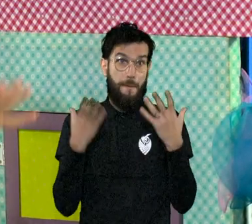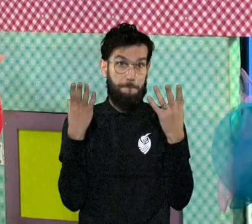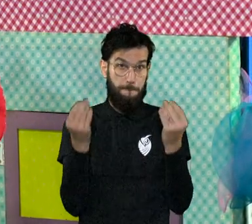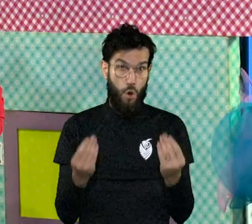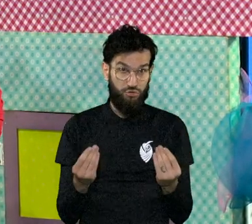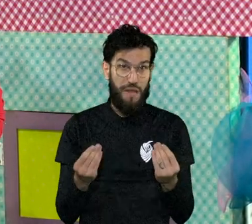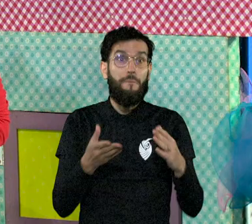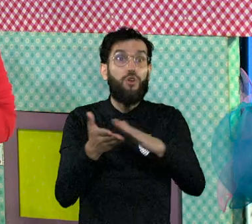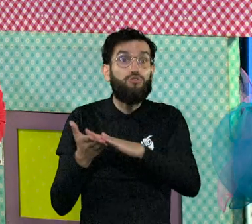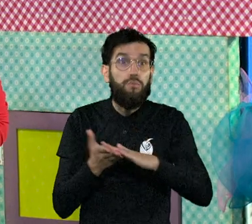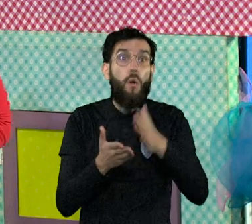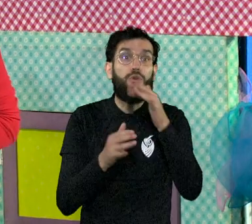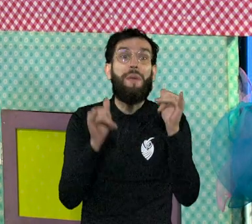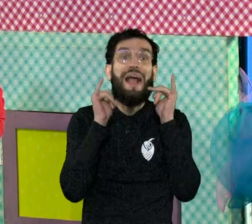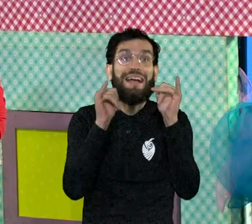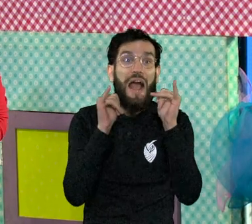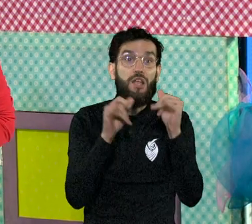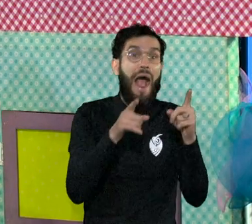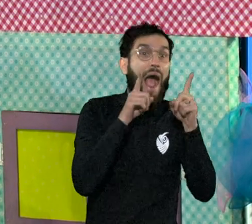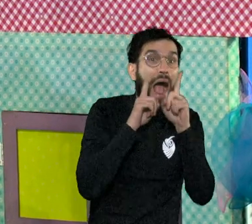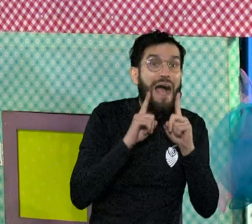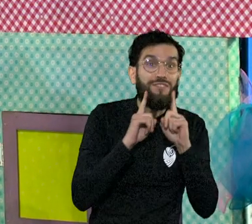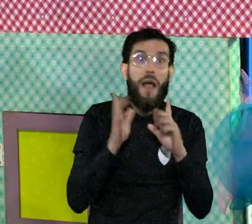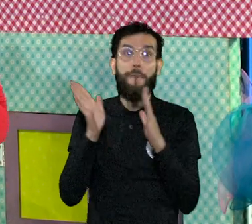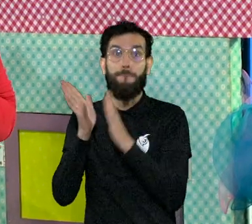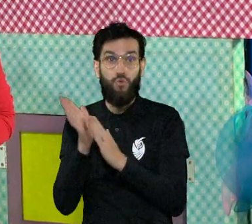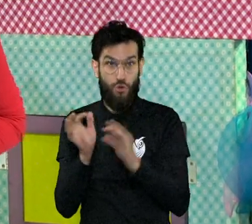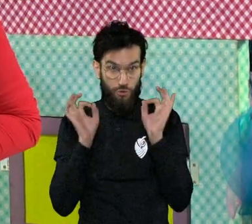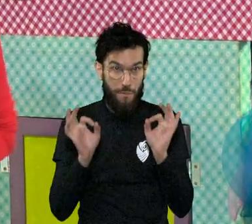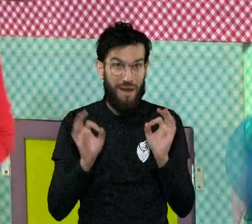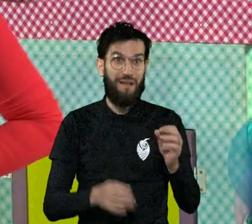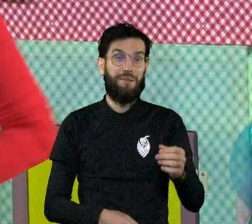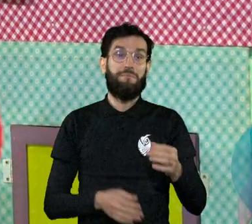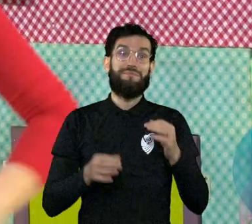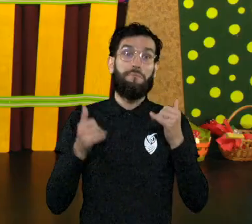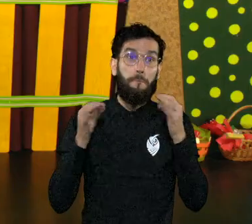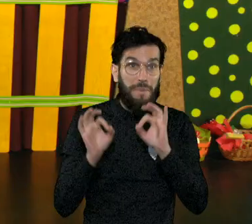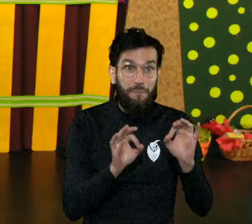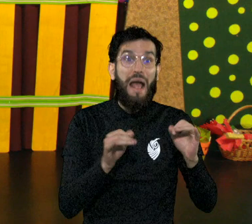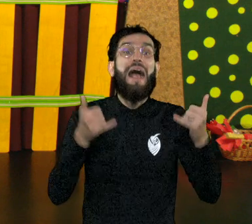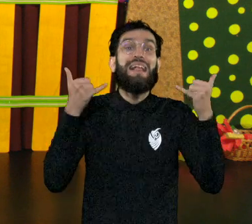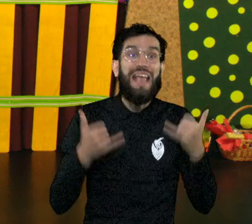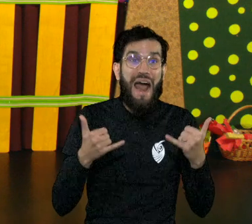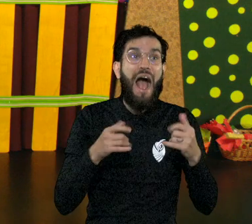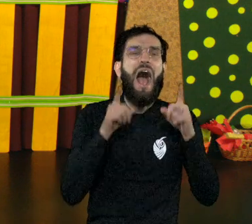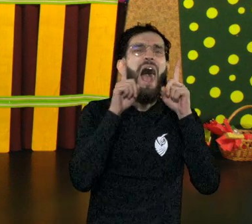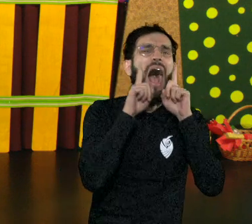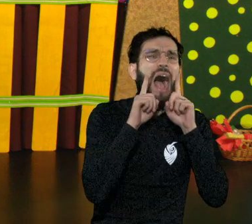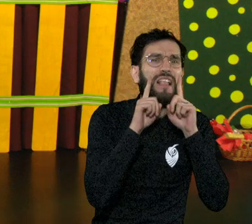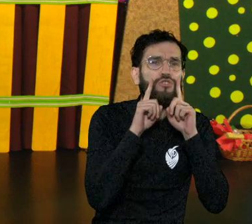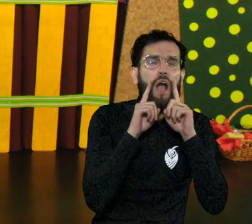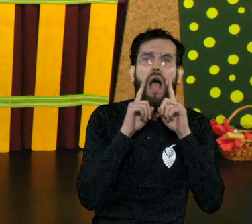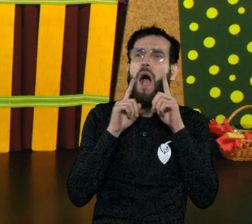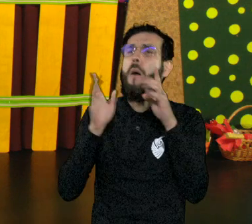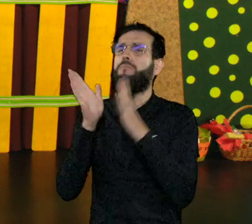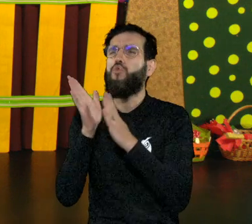a spoločne zakričíme Hanička, Múrko, pripravení? 3, 4, Hanička, Múrko!